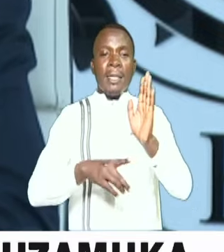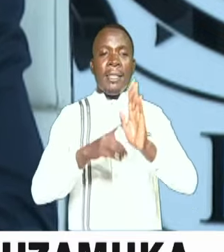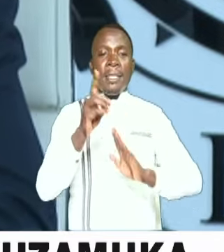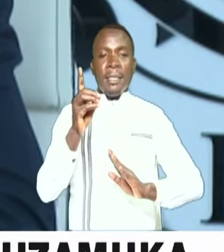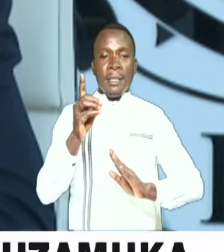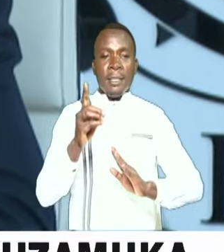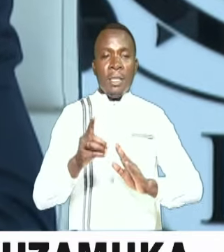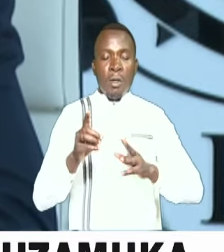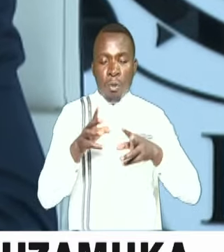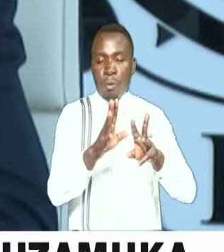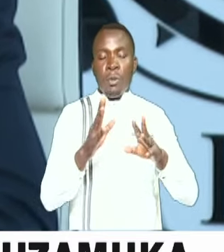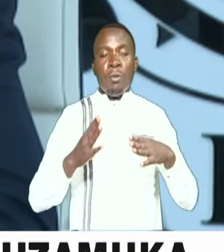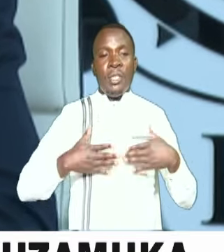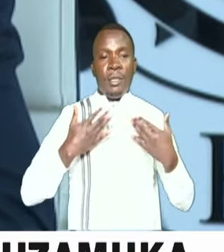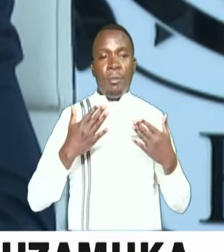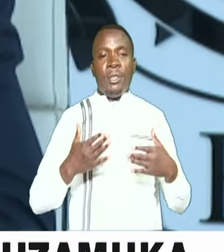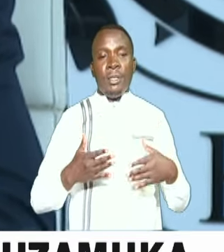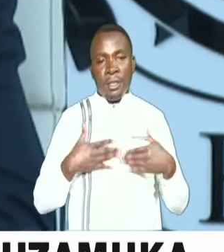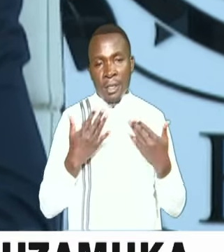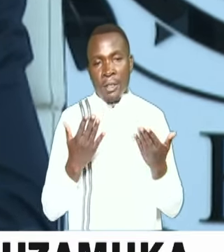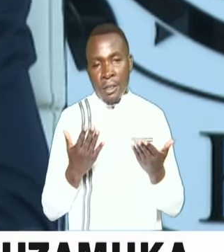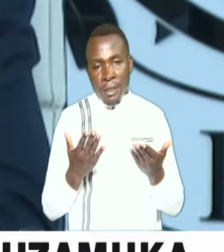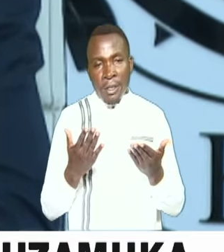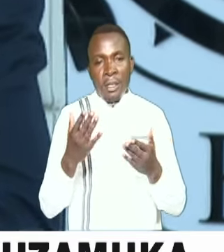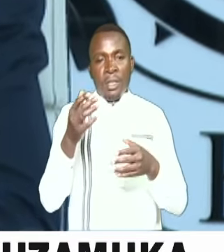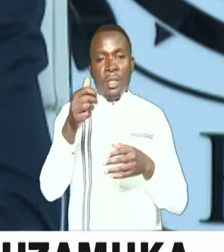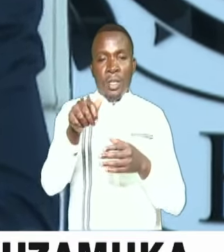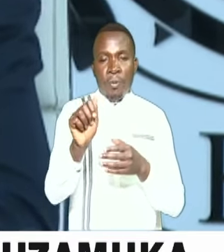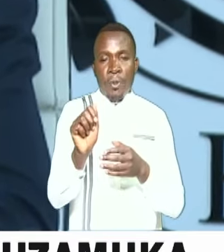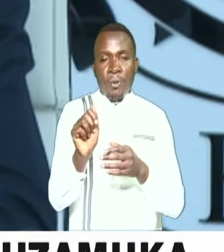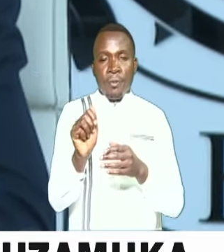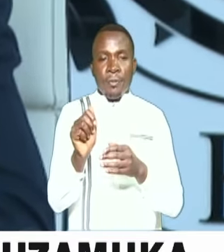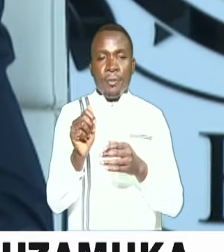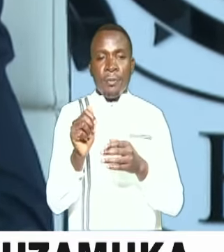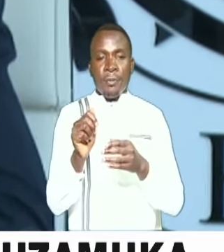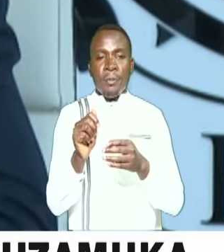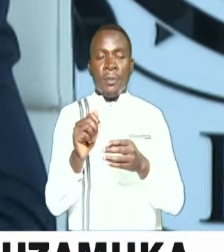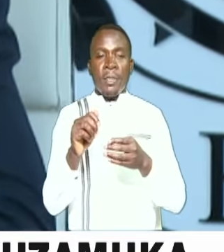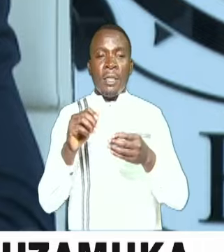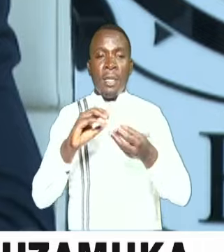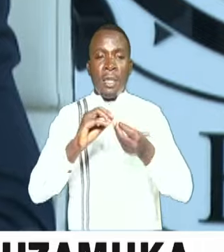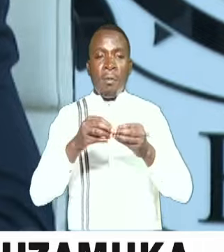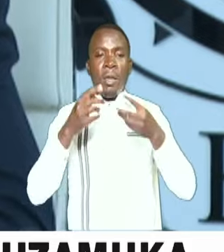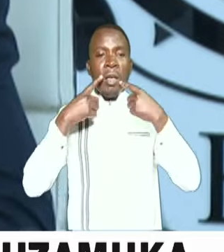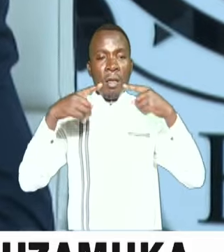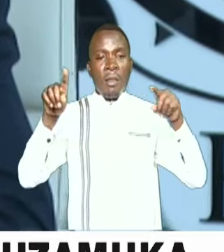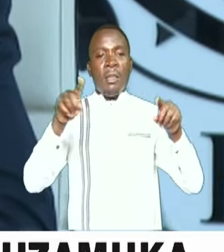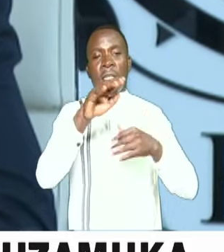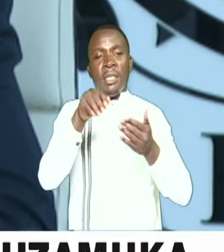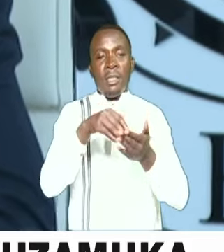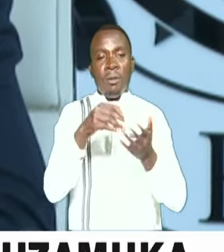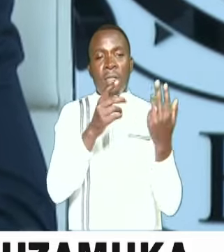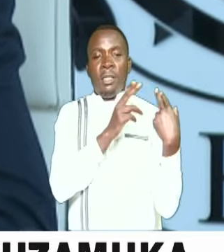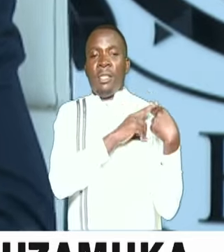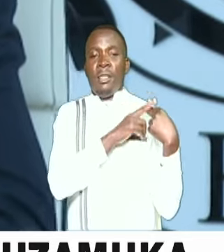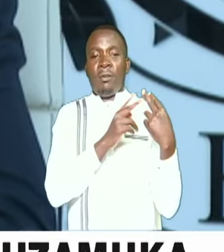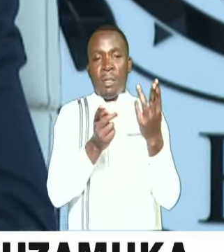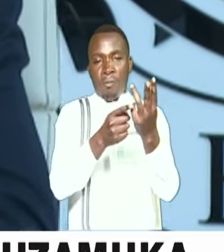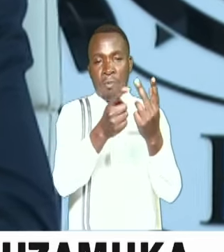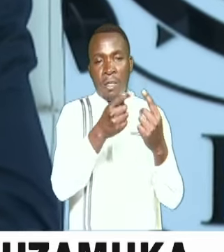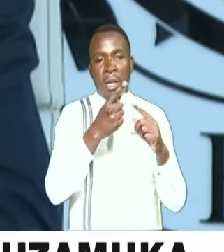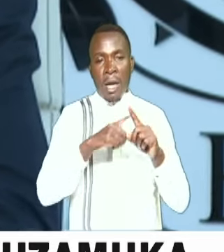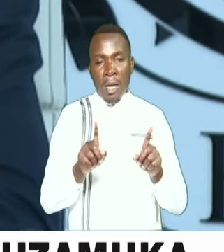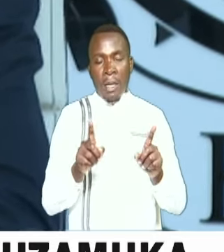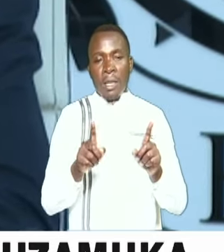buryo bushimishije. Ibyo bizatangazwa n'ubundi n'ikigo kibarurisha mibare, ariko twimare